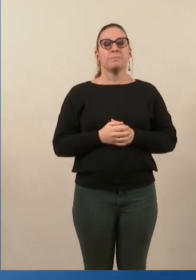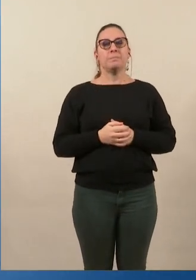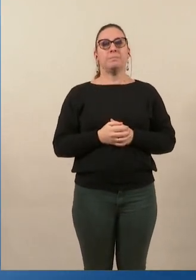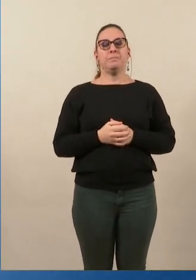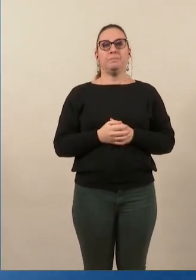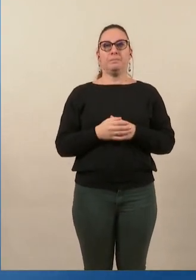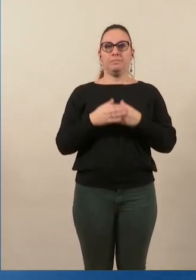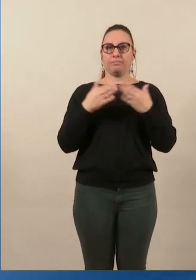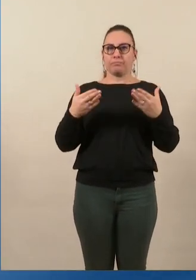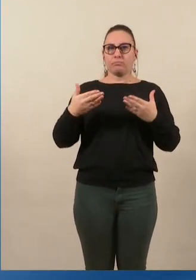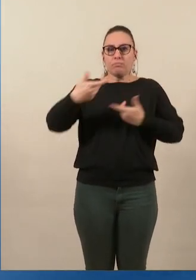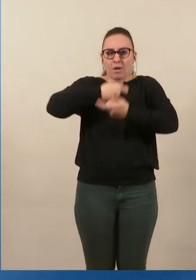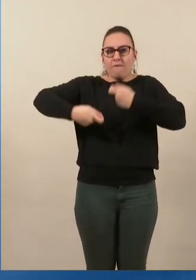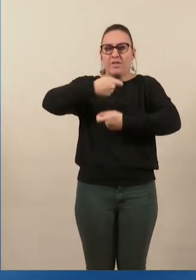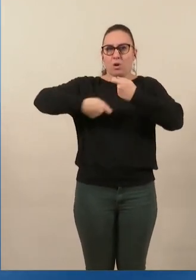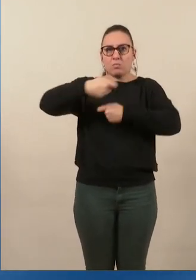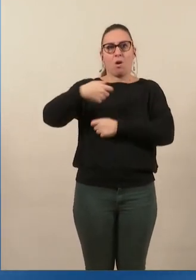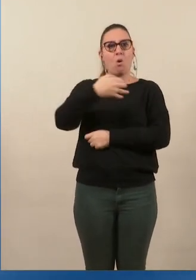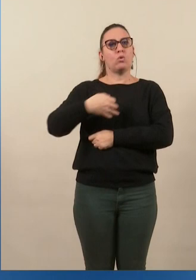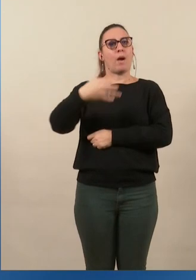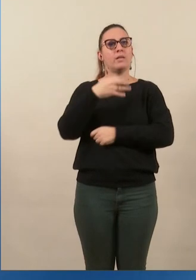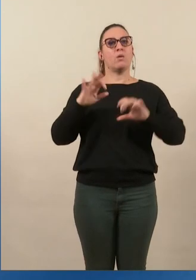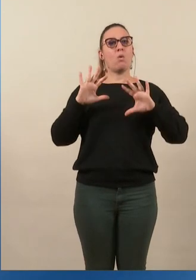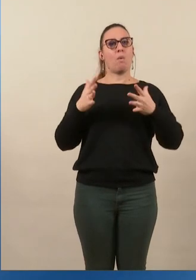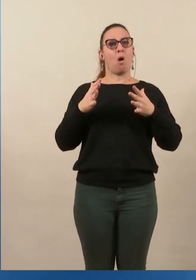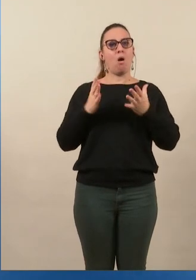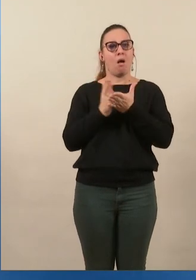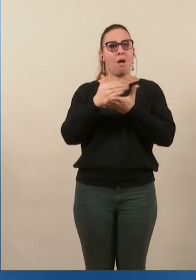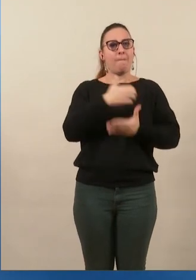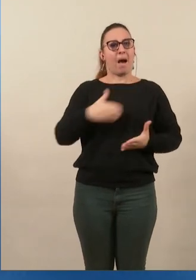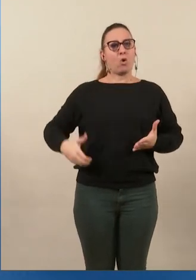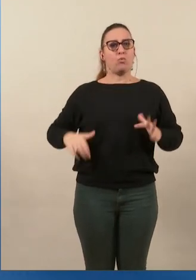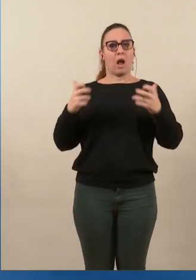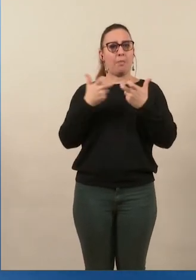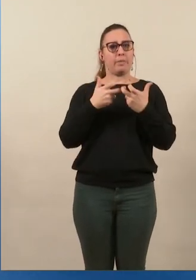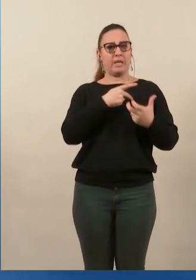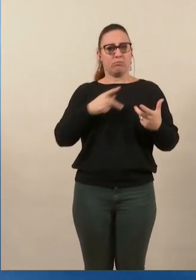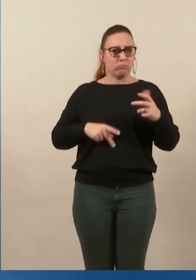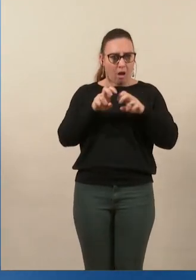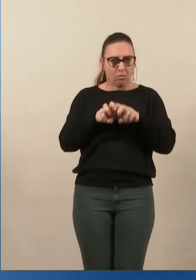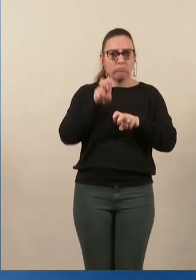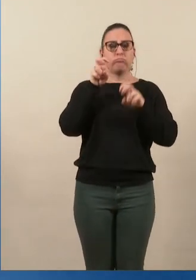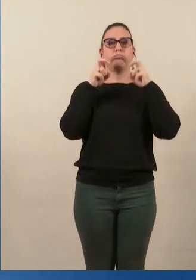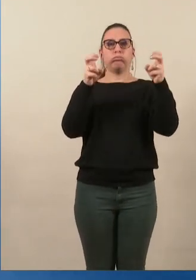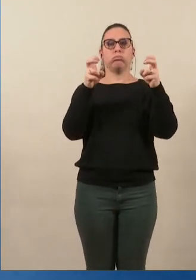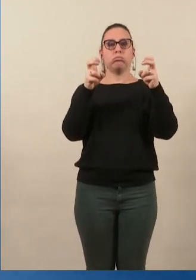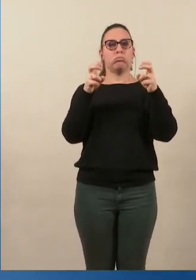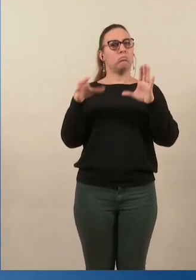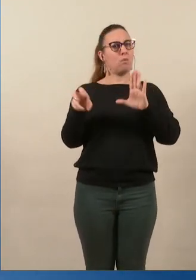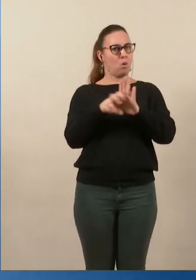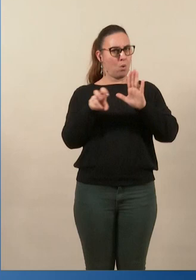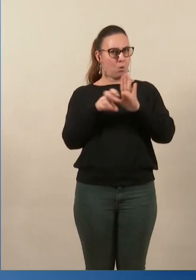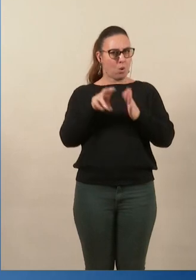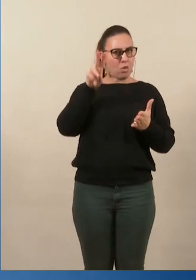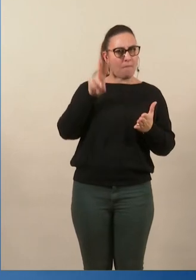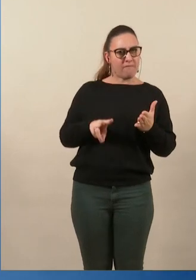capacité d'autofinancement par l'augmentation de la part communale de l'impôt foncier Grenoble s'assure-t-elle d'un